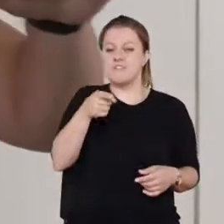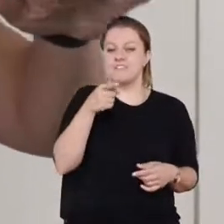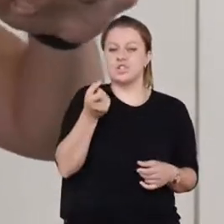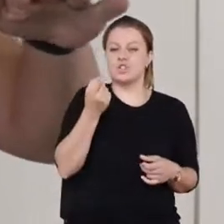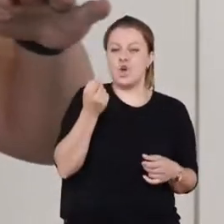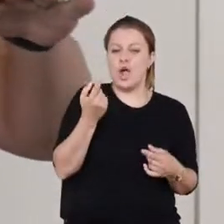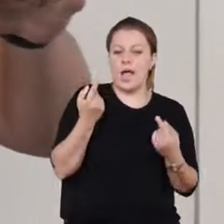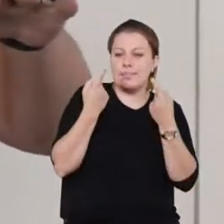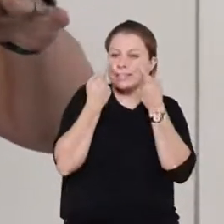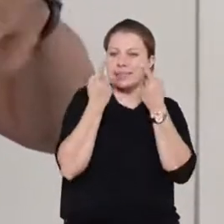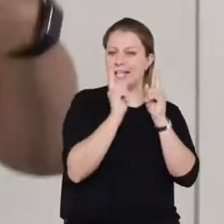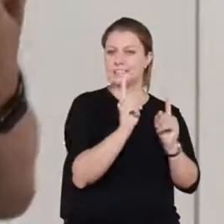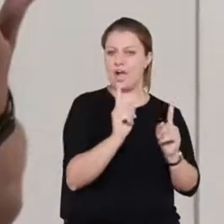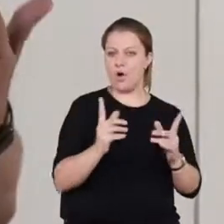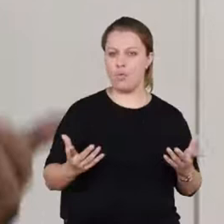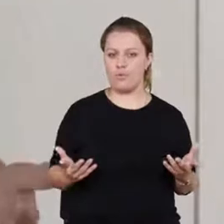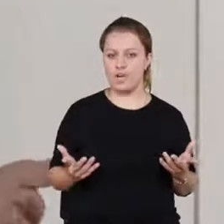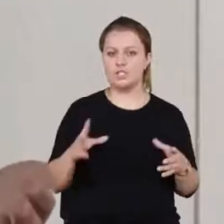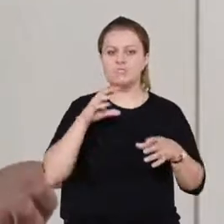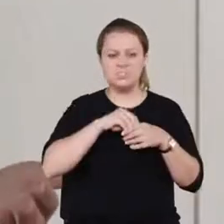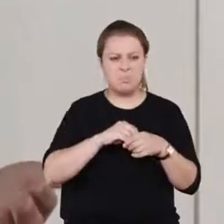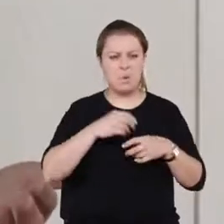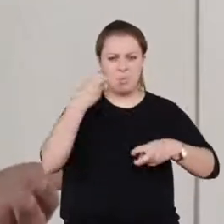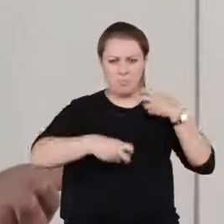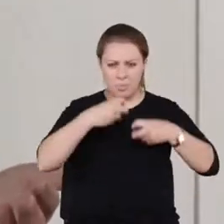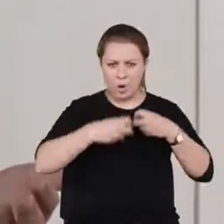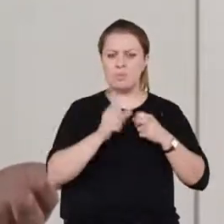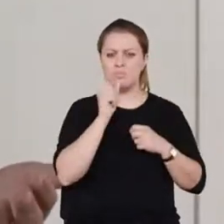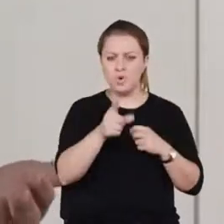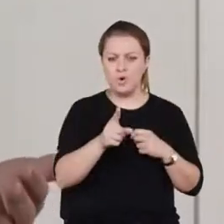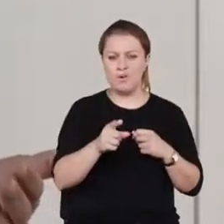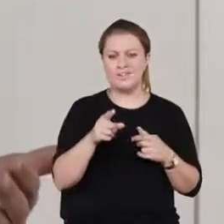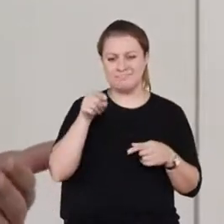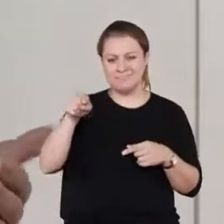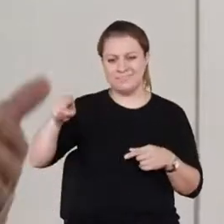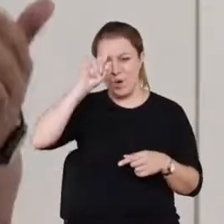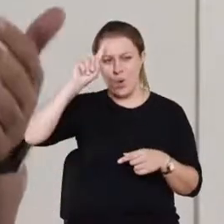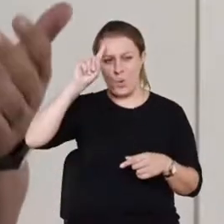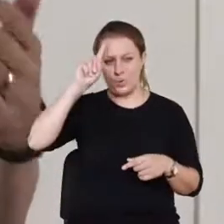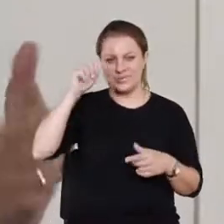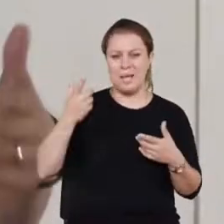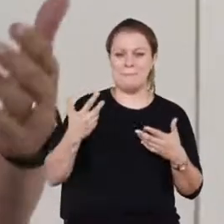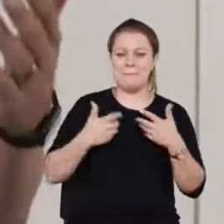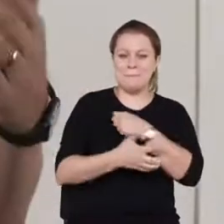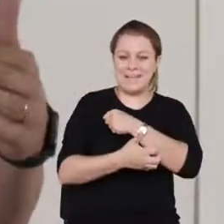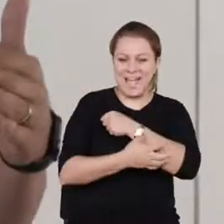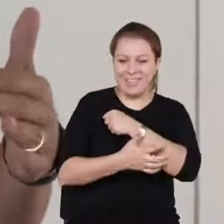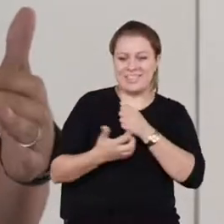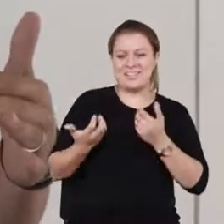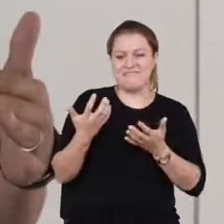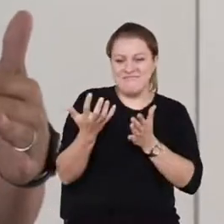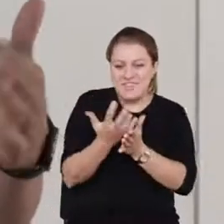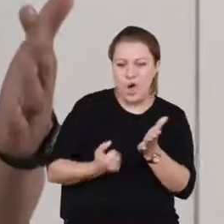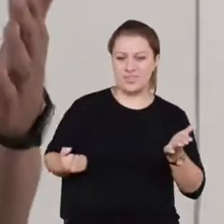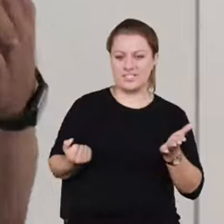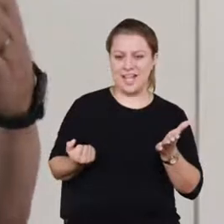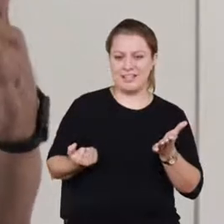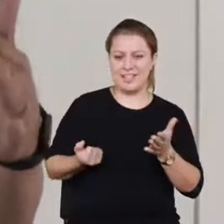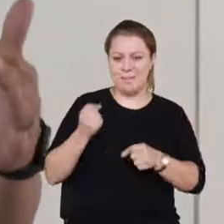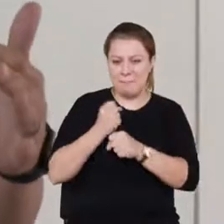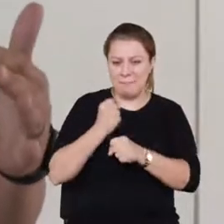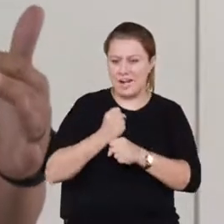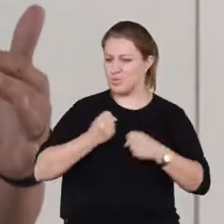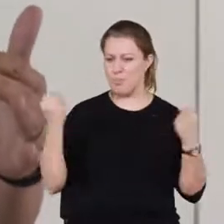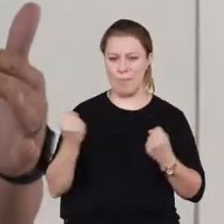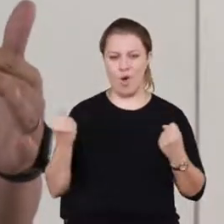was robotników, od istotnego problemu, którym wydasz wyzysk. I mieliśmy część mniej radykalną, albo